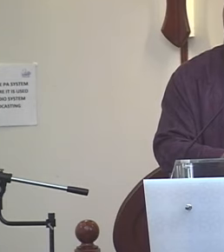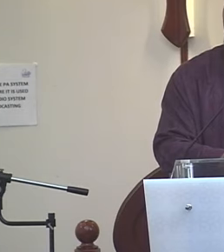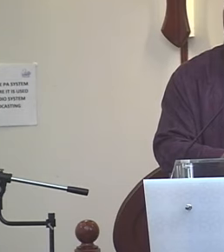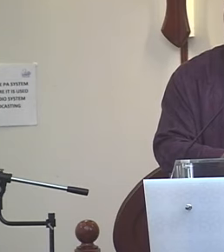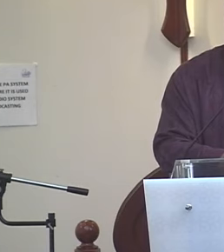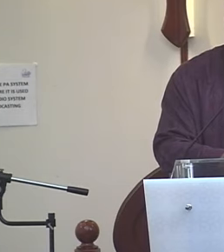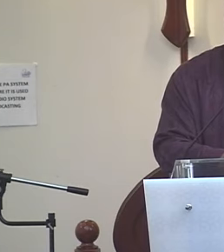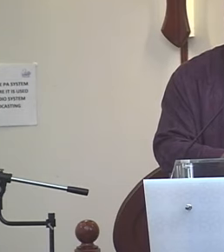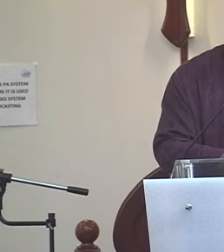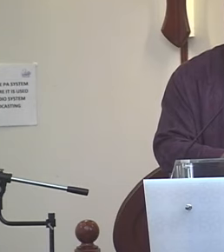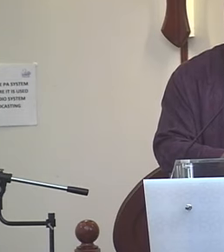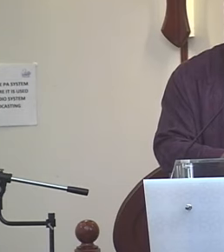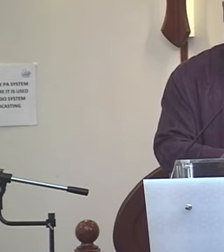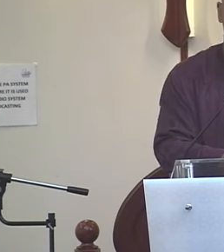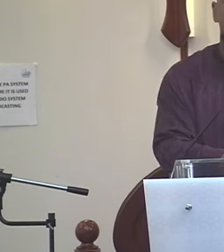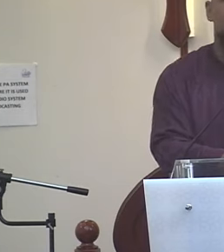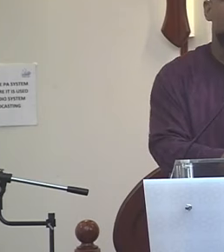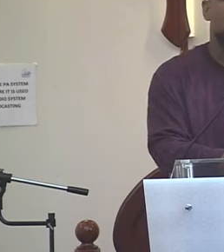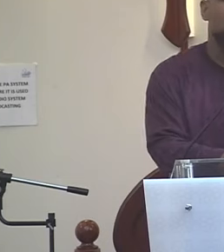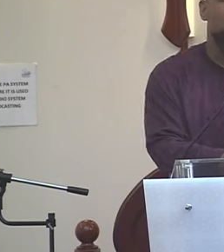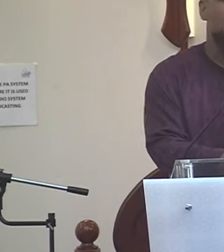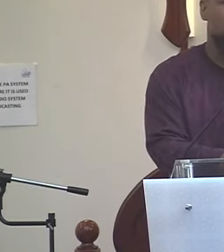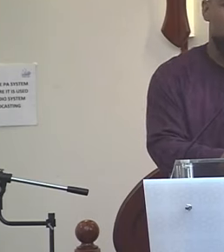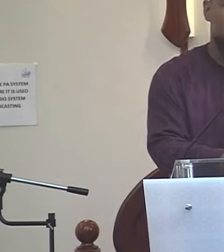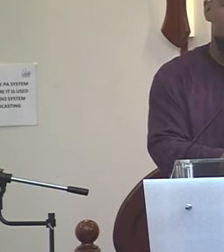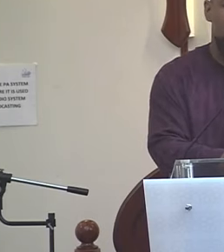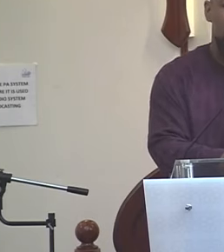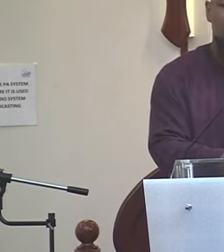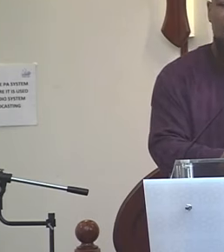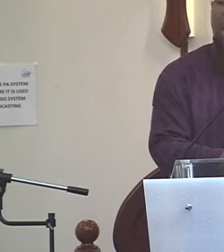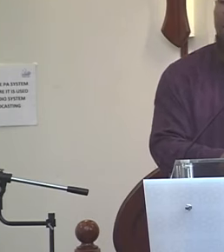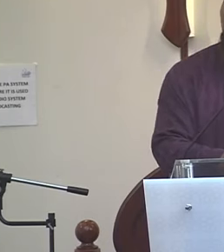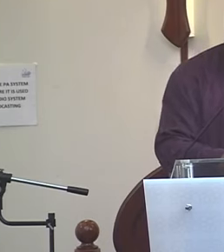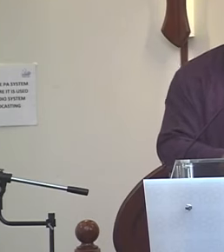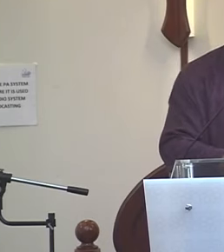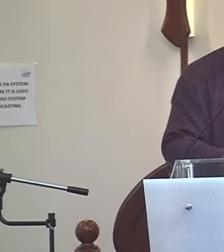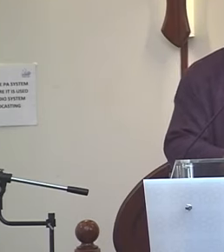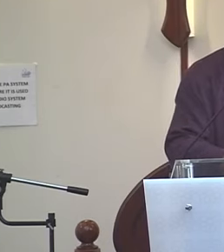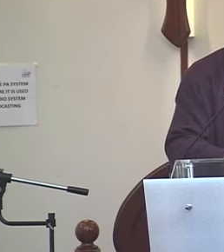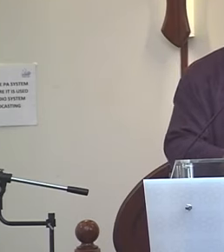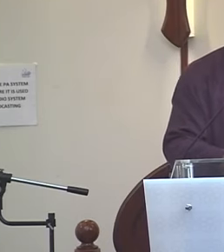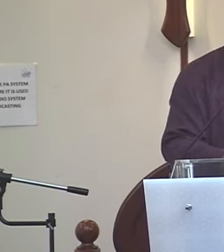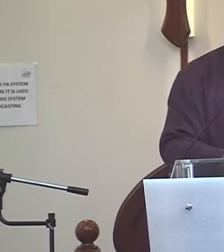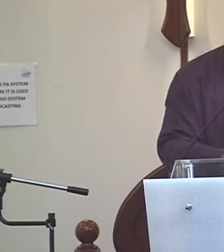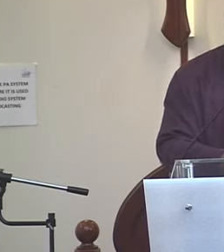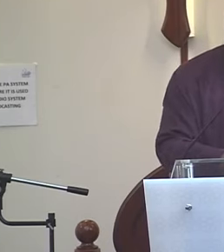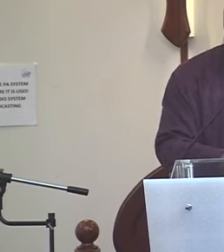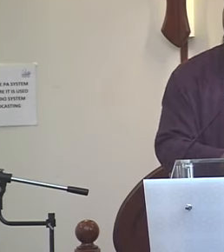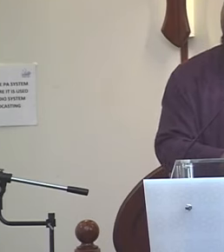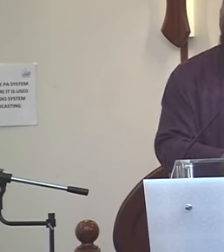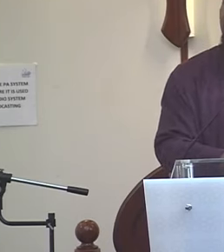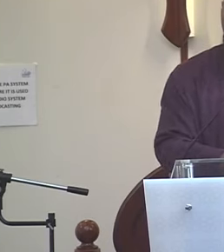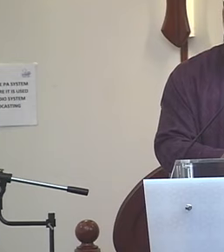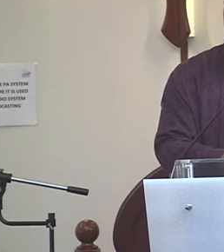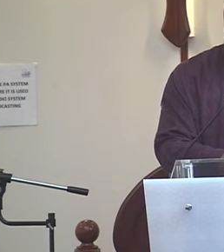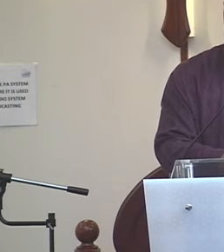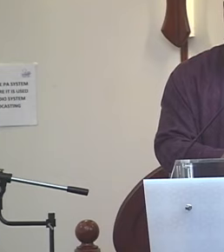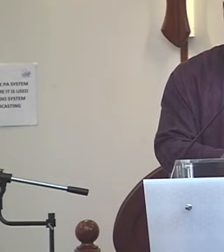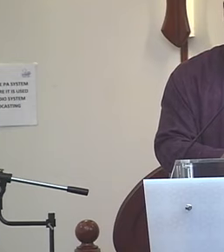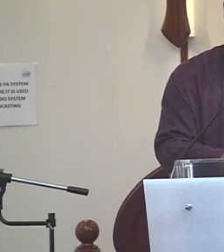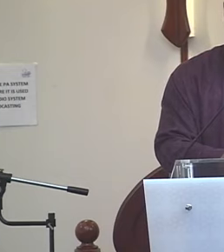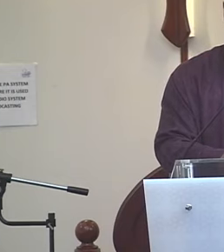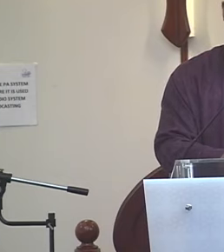لكم أعمالكم ويغفر لكم ذنوبكم، ومن يطع الله ورسوله فقد فاز